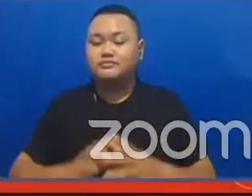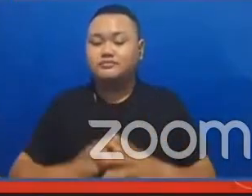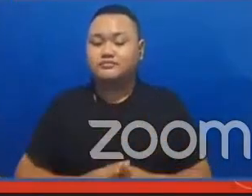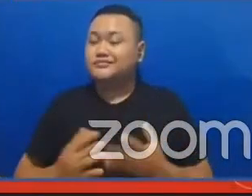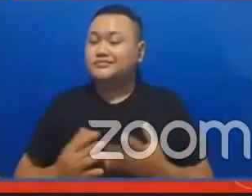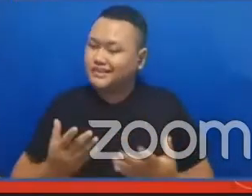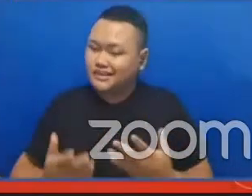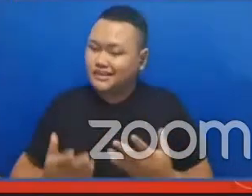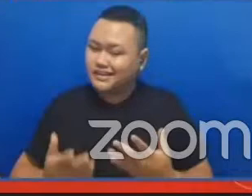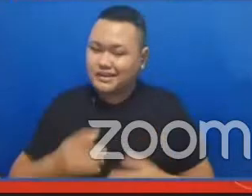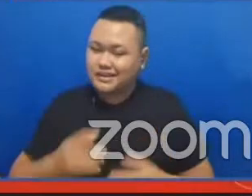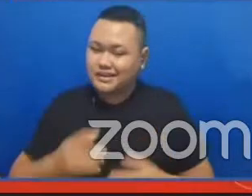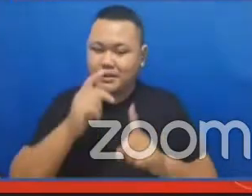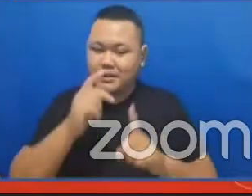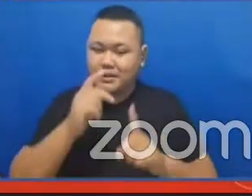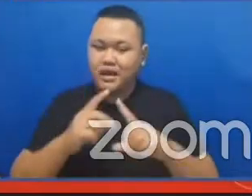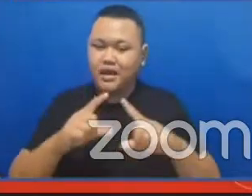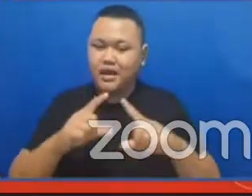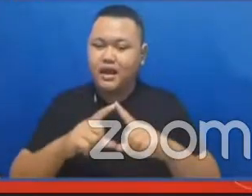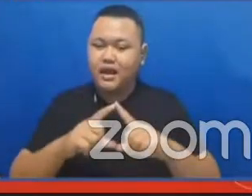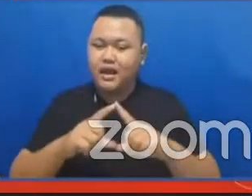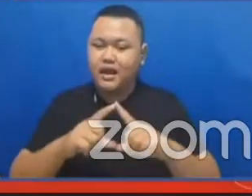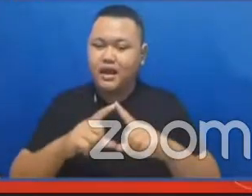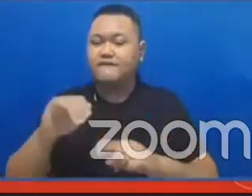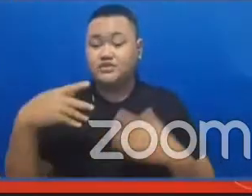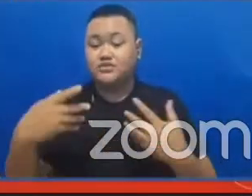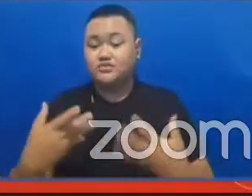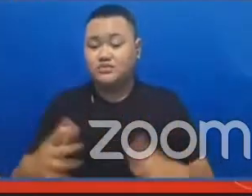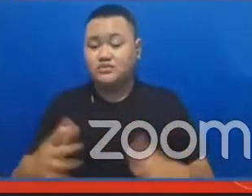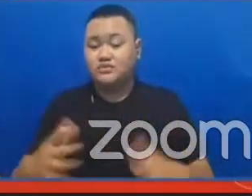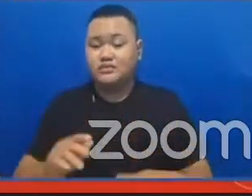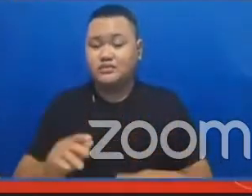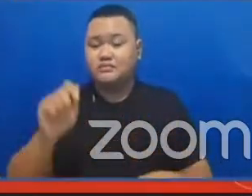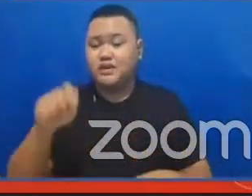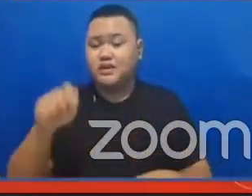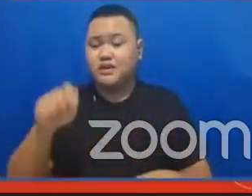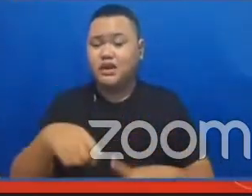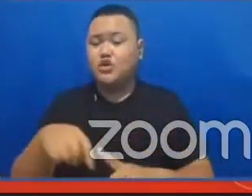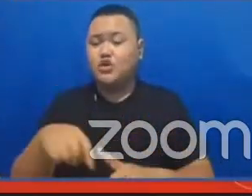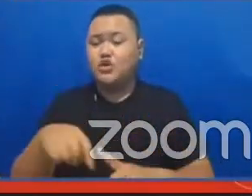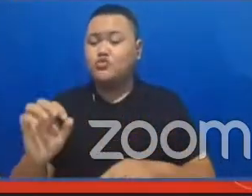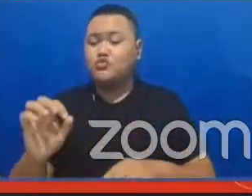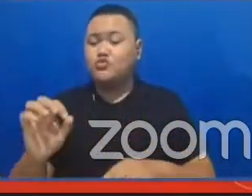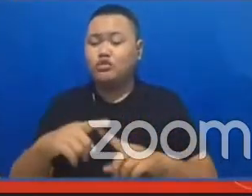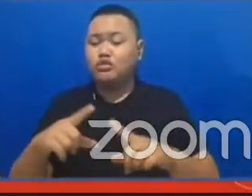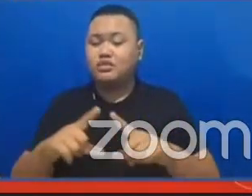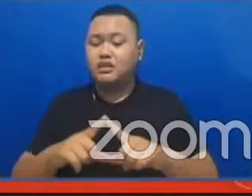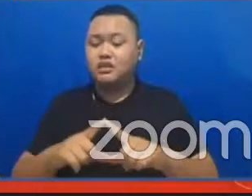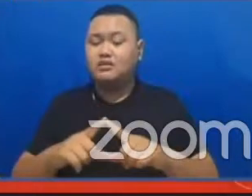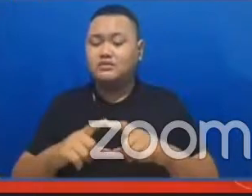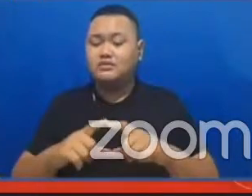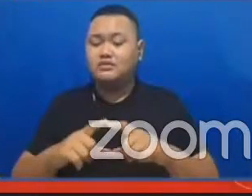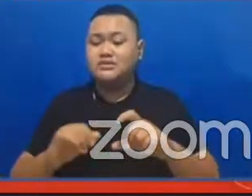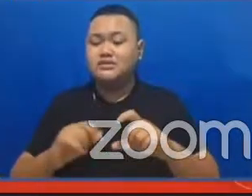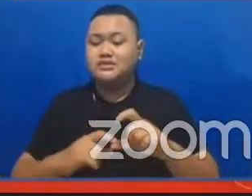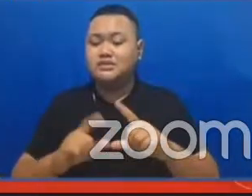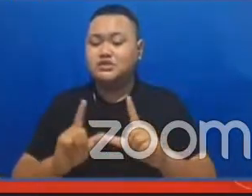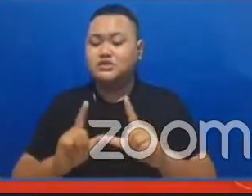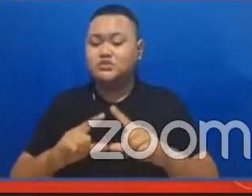Kira-kira Mas Hafiz kan pemerintah telah mengeluarkan kuota siswa kita.